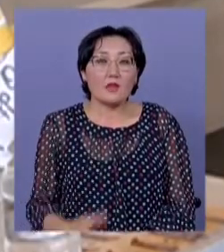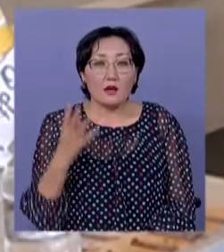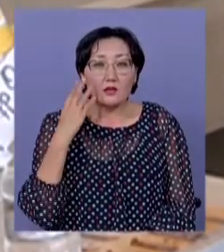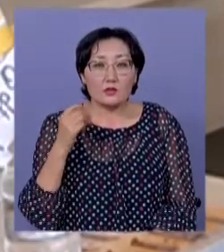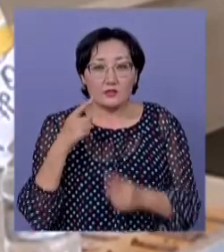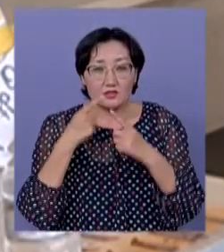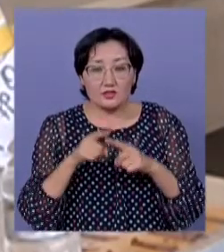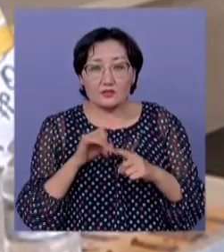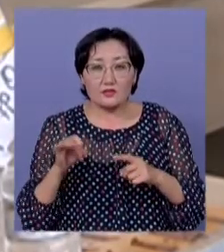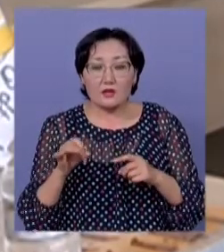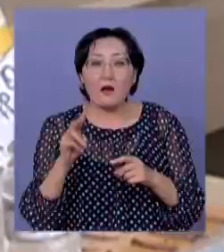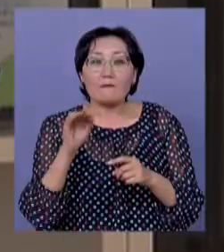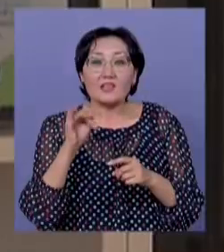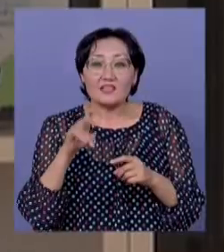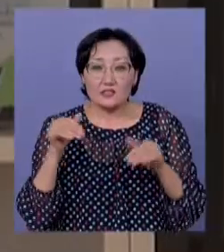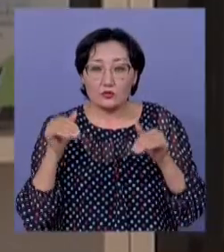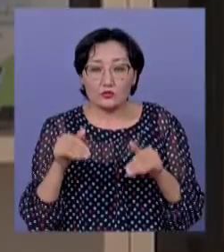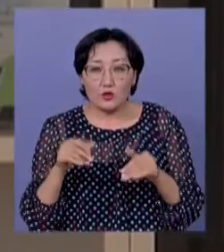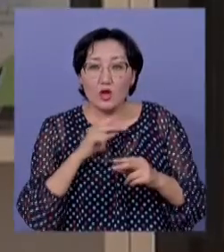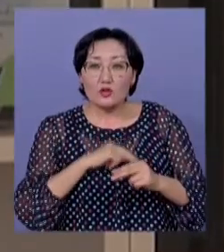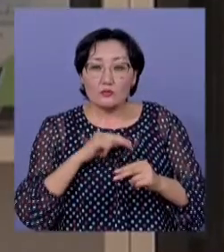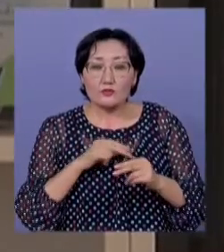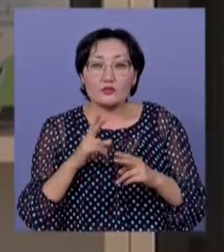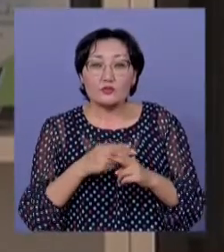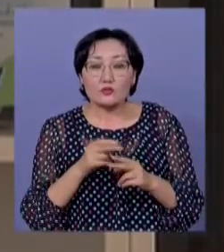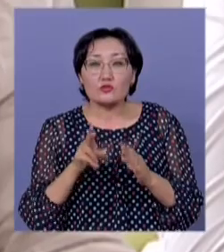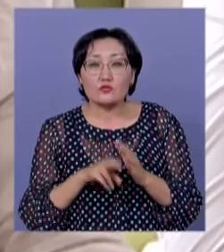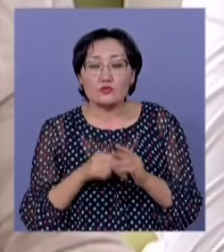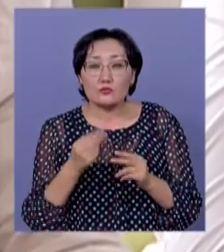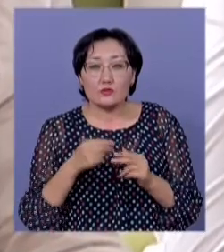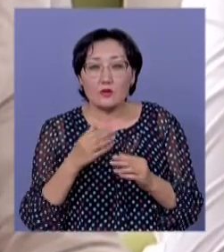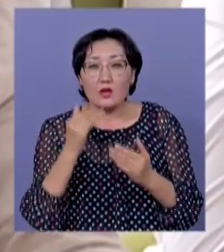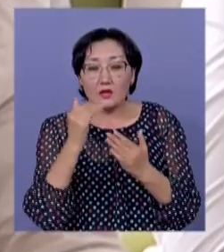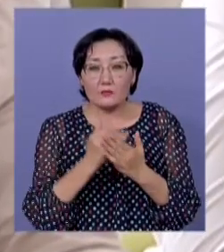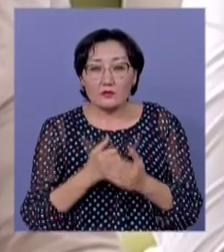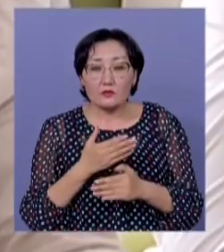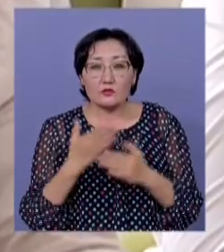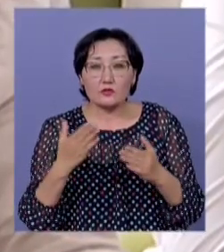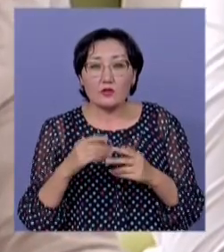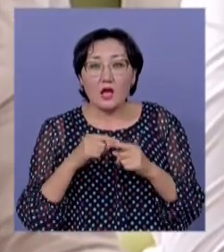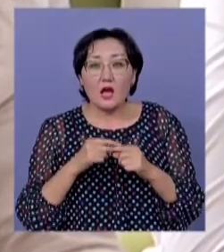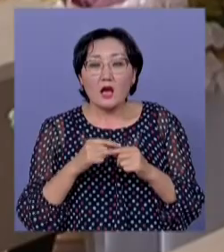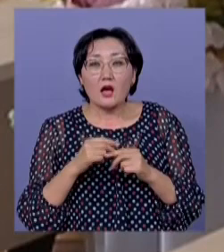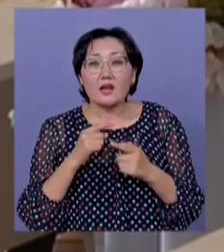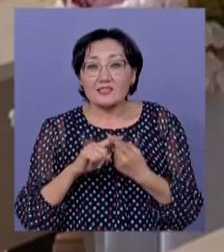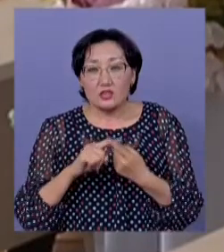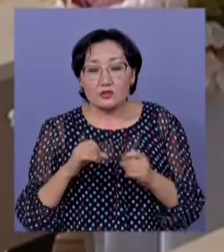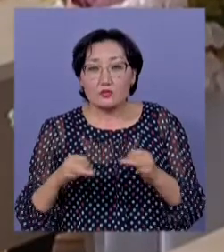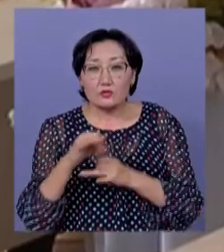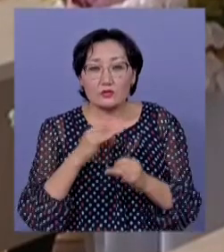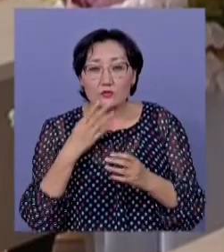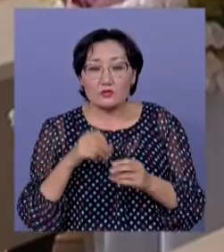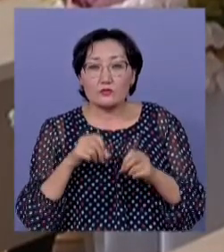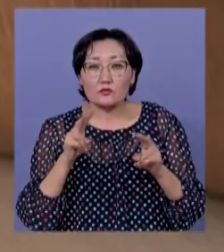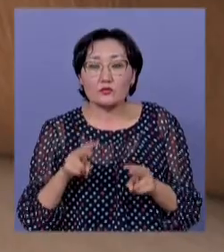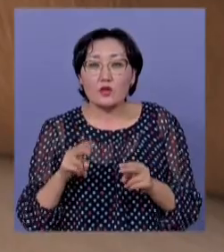Алматыдағы технология және флористика колледжінде жұмыссыздық мәселесімен жұмыспен қамту бағдарламасының артықшылықтары сөз болды. Жастардың өзі қалаған